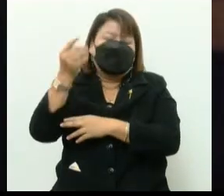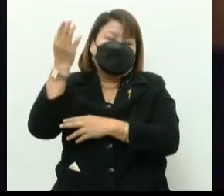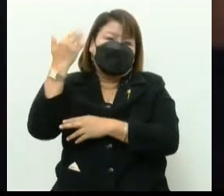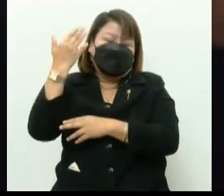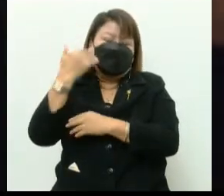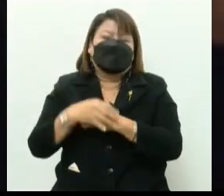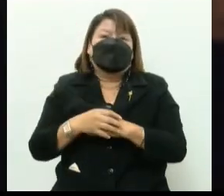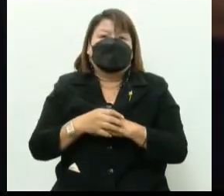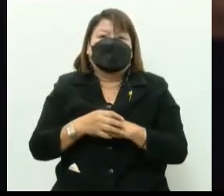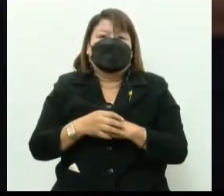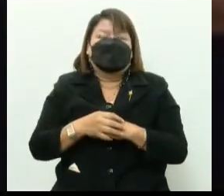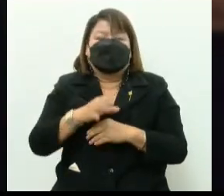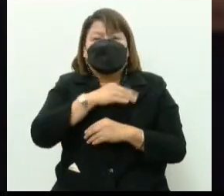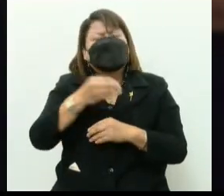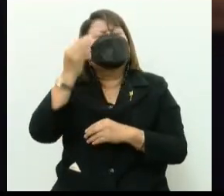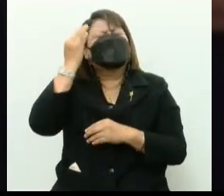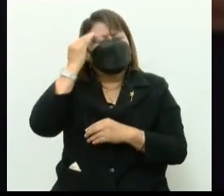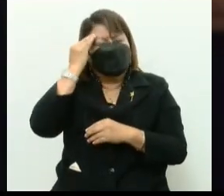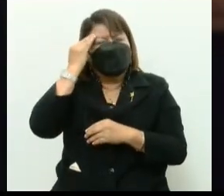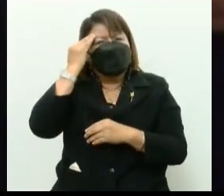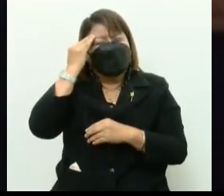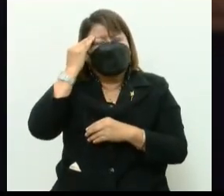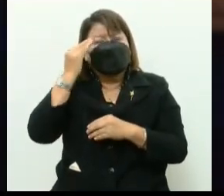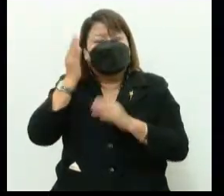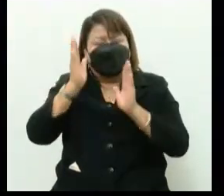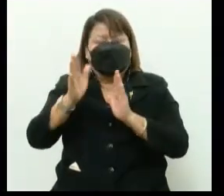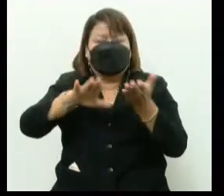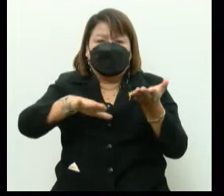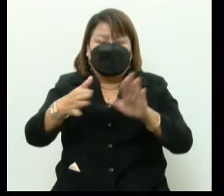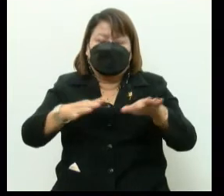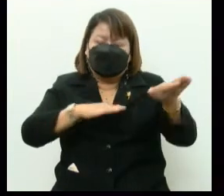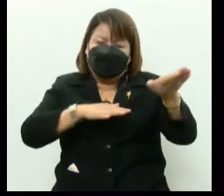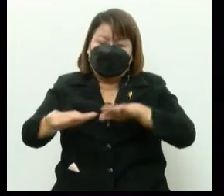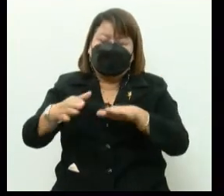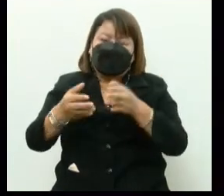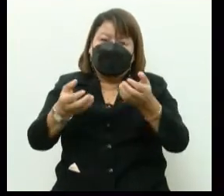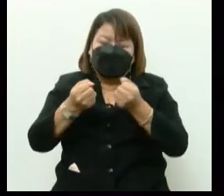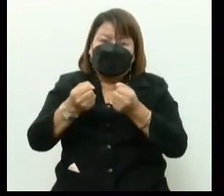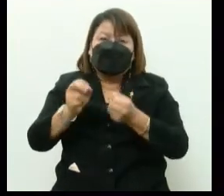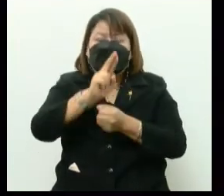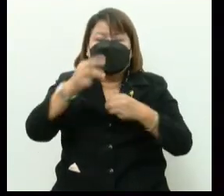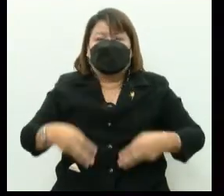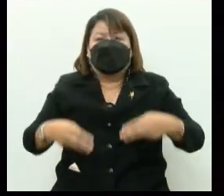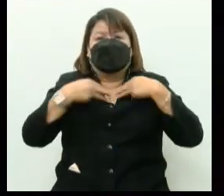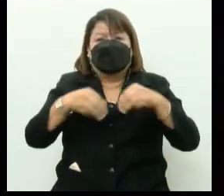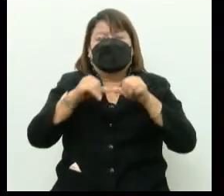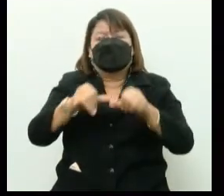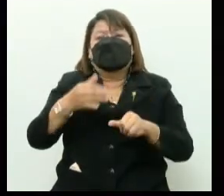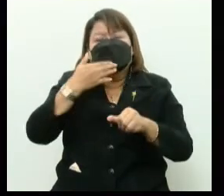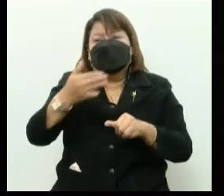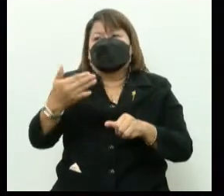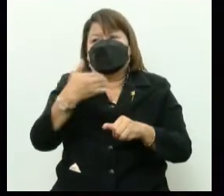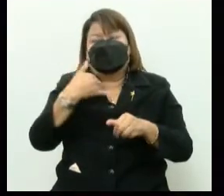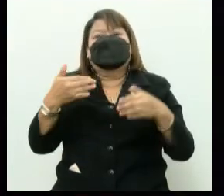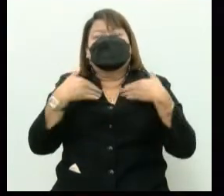สึนามิและตระหนักถึงความสูญเสียเตรียมความพร้อมรับมือและใช้ชีวิตอยู่ต่อไปอย่างมีความสุข